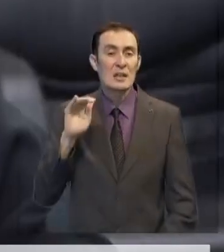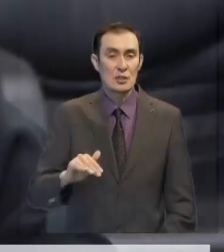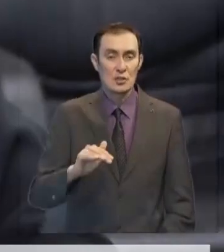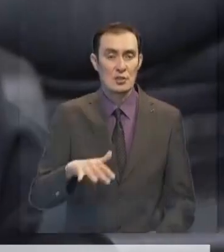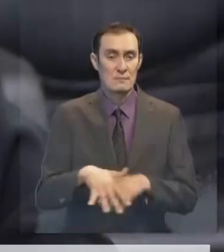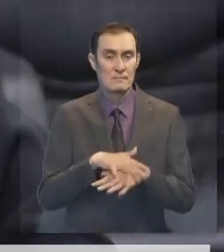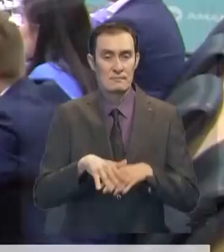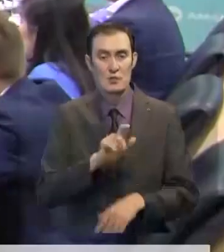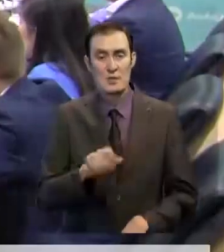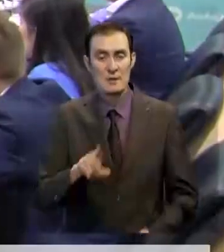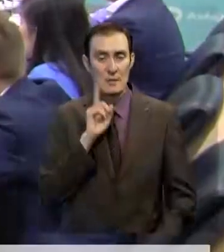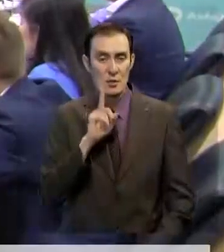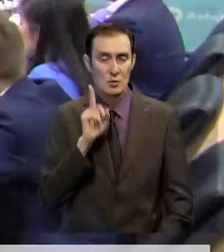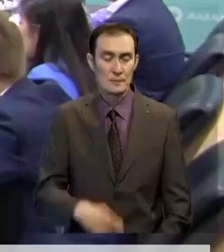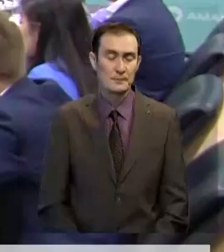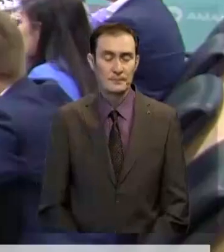человек